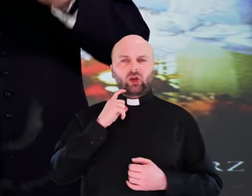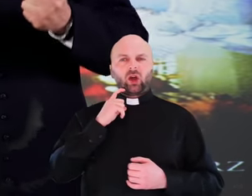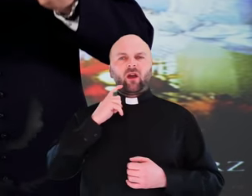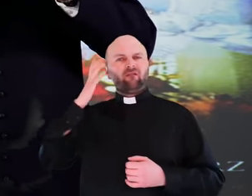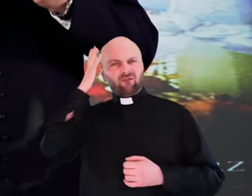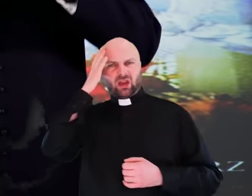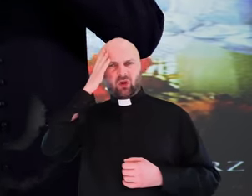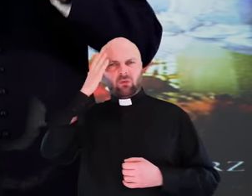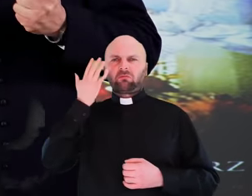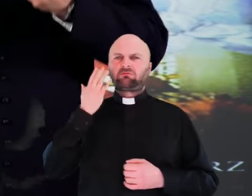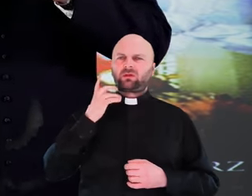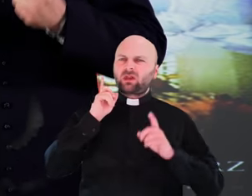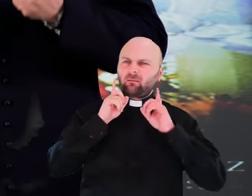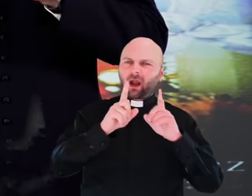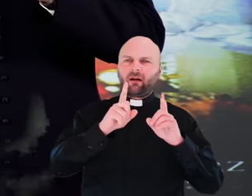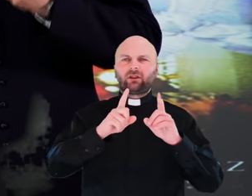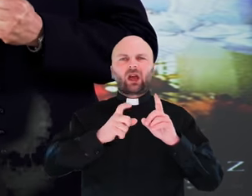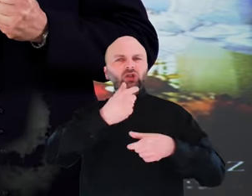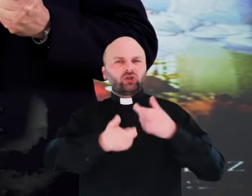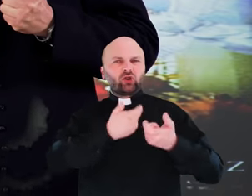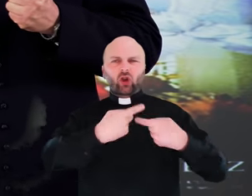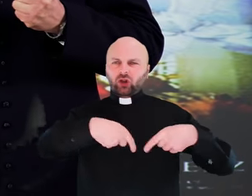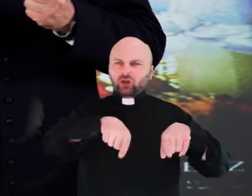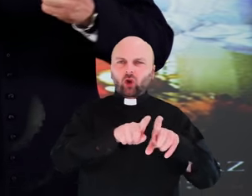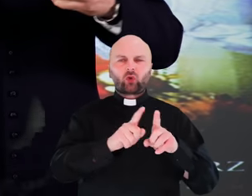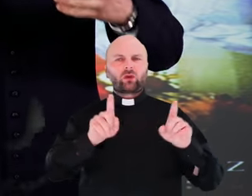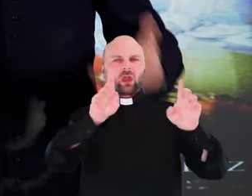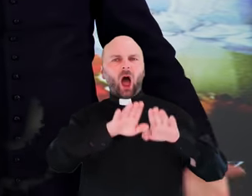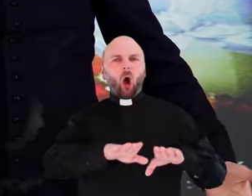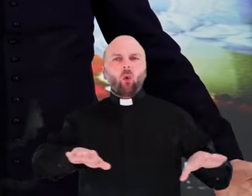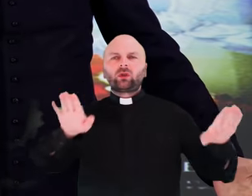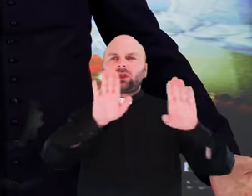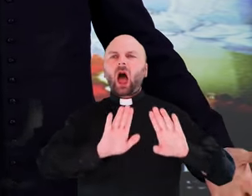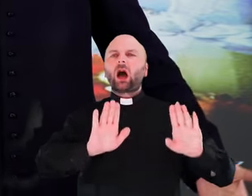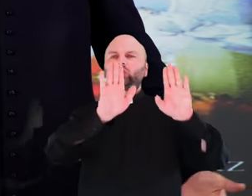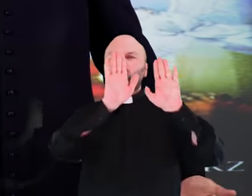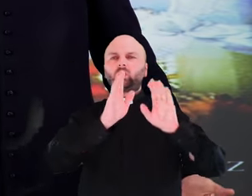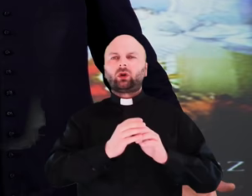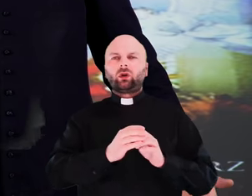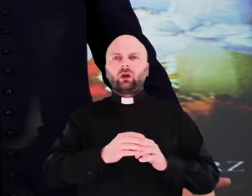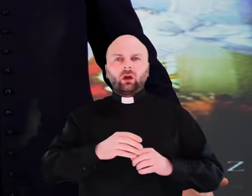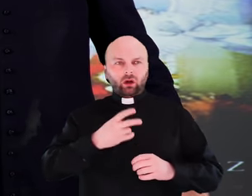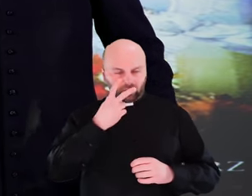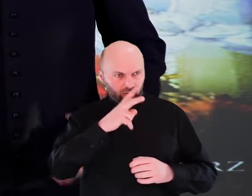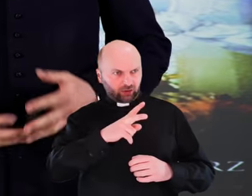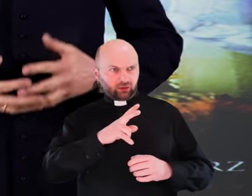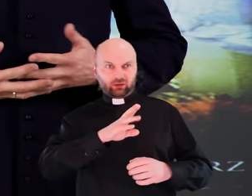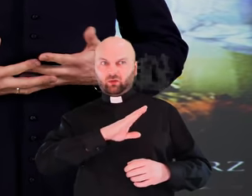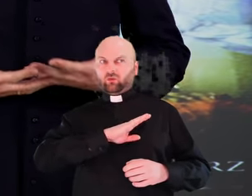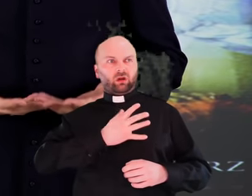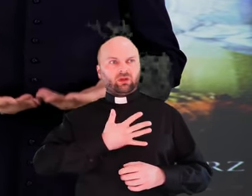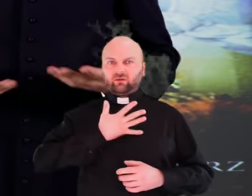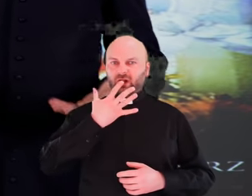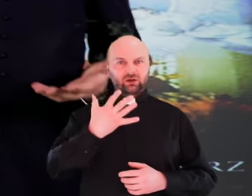ołtarzu, wiedział, co tak naprawdę przy nim się dokonuje, to umarłby z wrażenia. To będzie